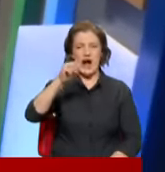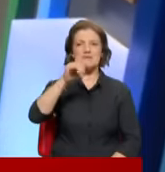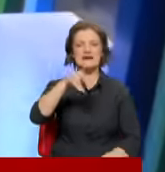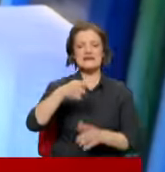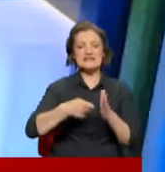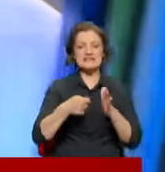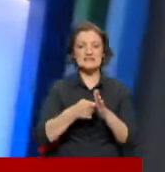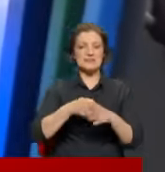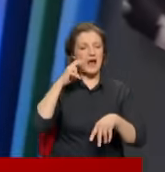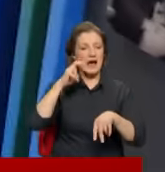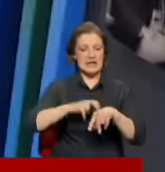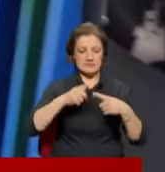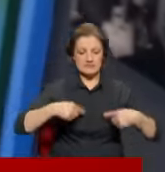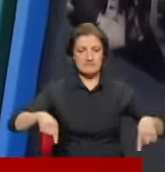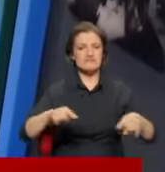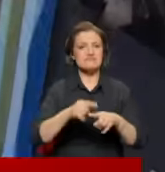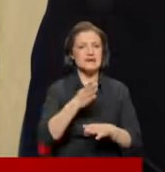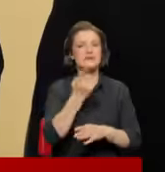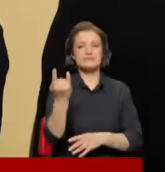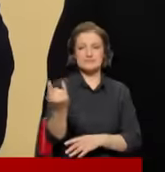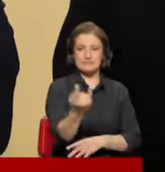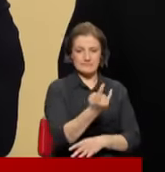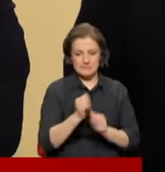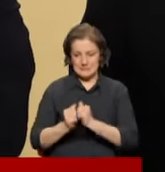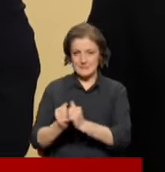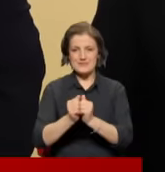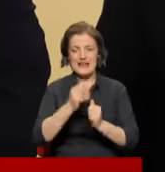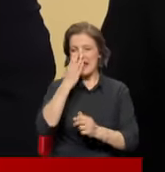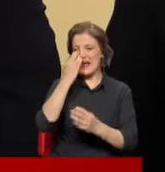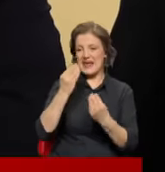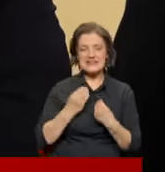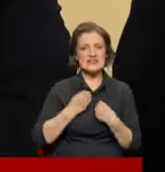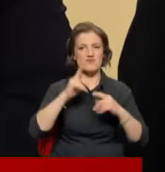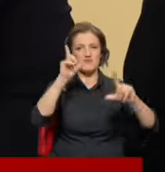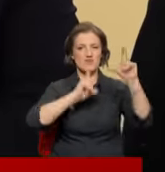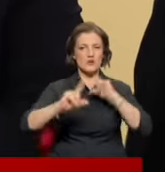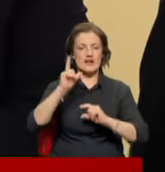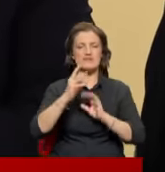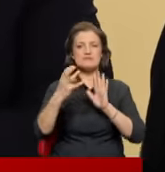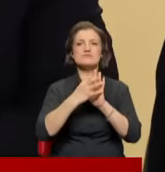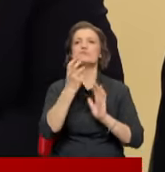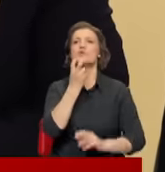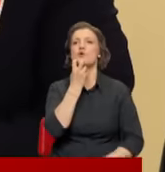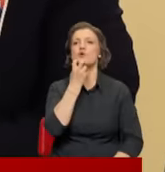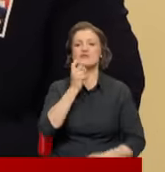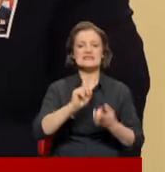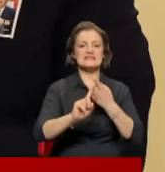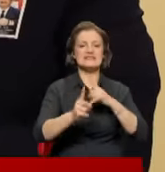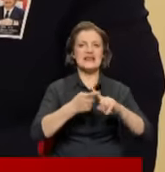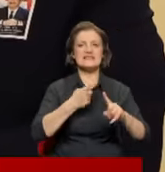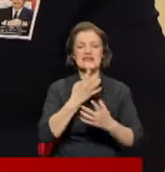Partili isimlere anı mekanını gezdirdikten sonra kendisine hediye edilen fotoğrafın üstündeki Turgut Özal'ın